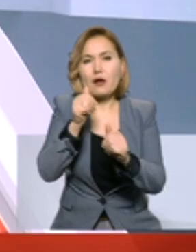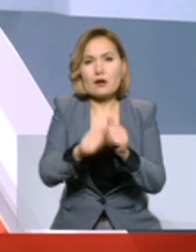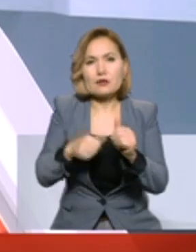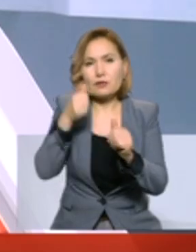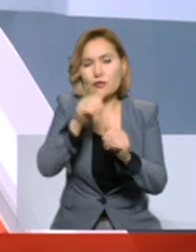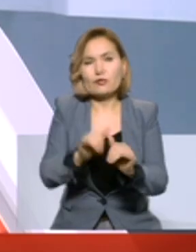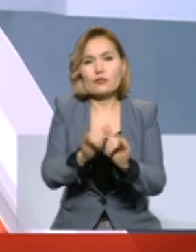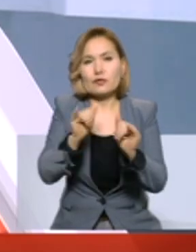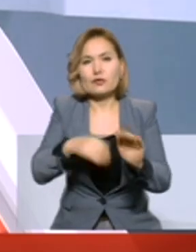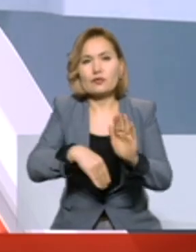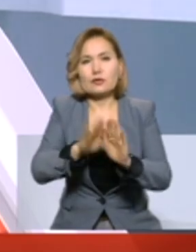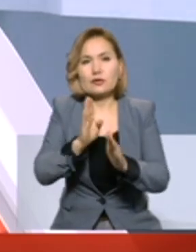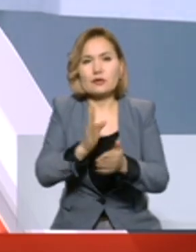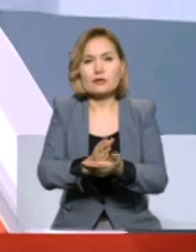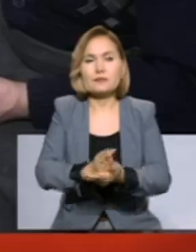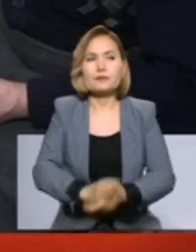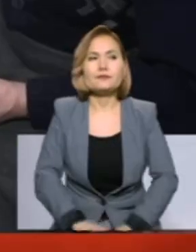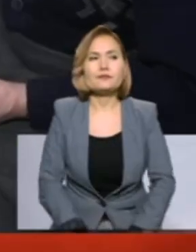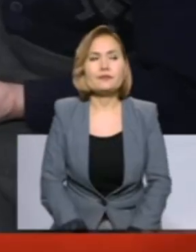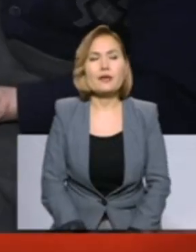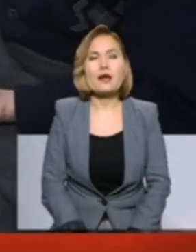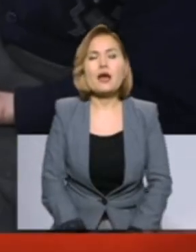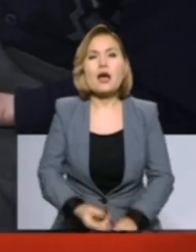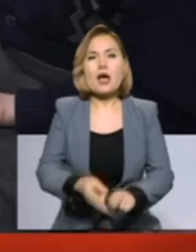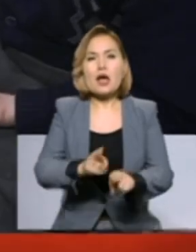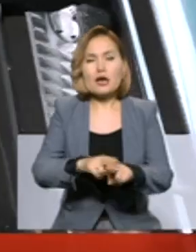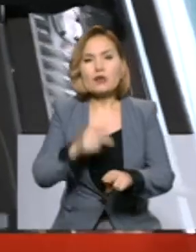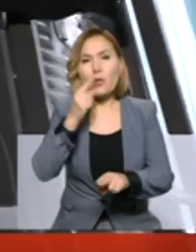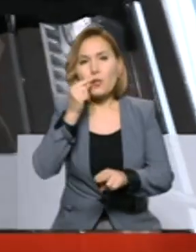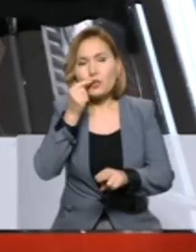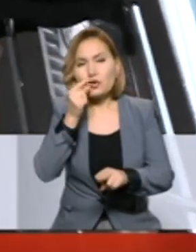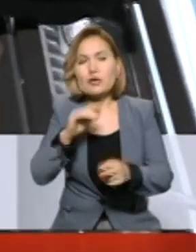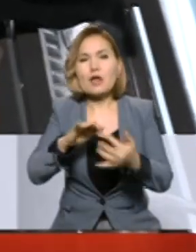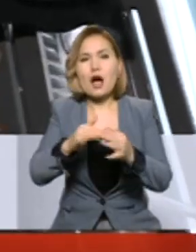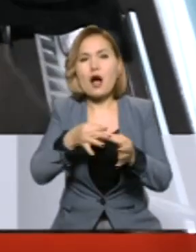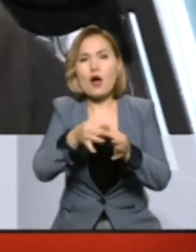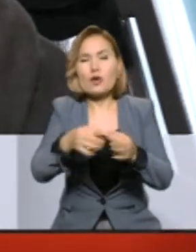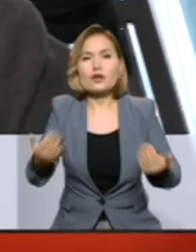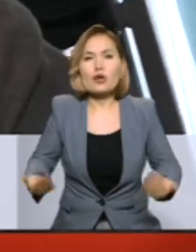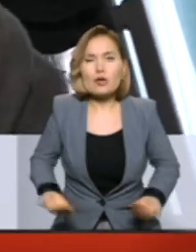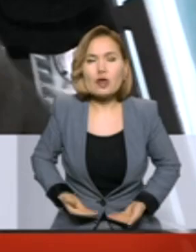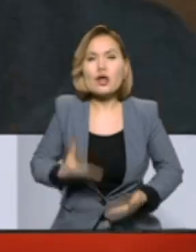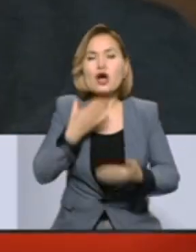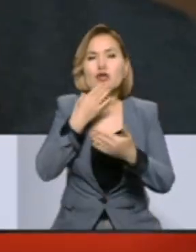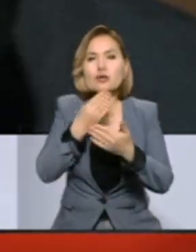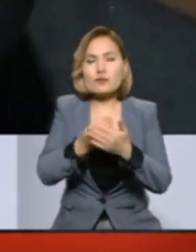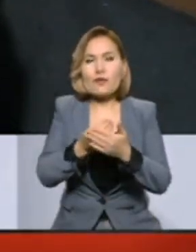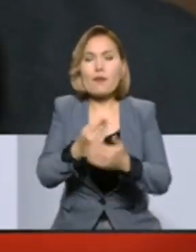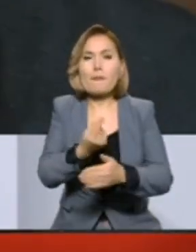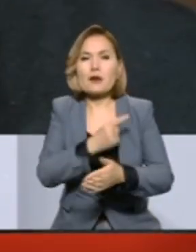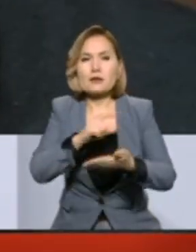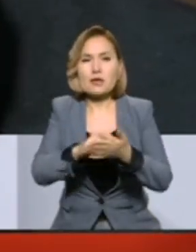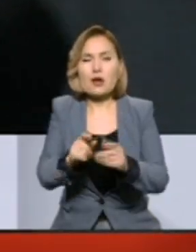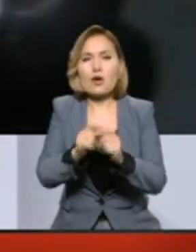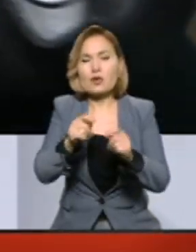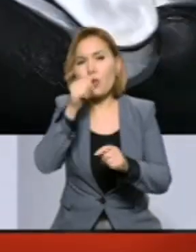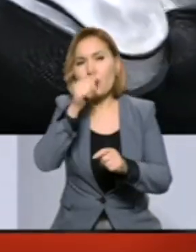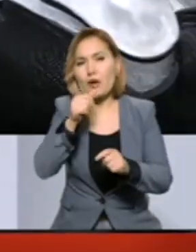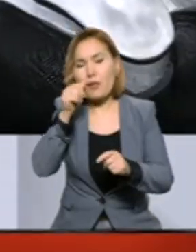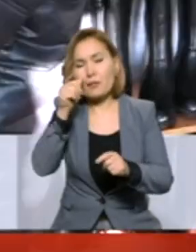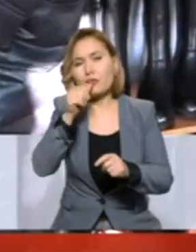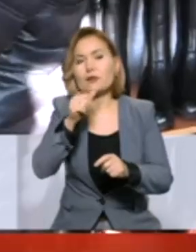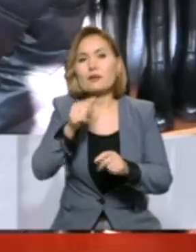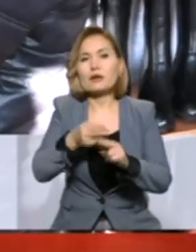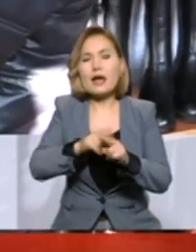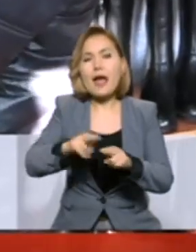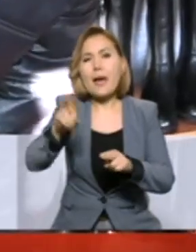артқан. Қалбата ауылының тұрғыны Думан Бейсенбек кәсібін аяқ киім жөндейтін шағын шеберханадан бастаған. Өткен жылы мемлекеттен 5 миллион